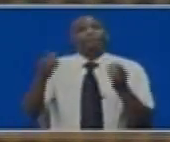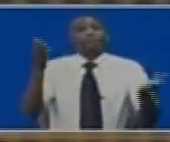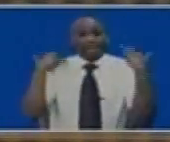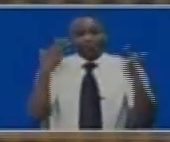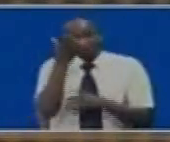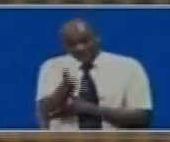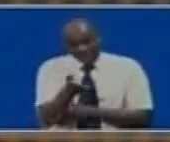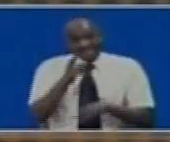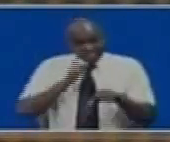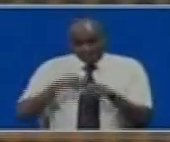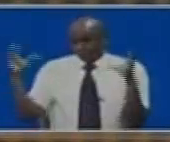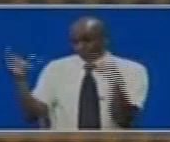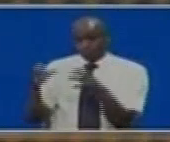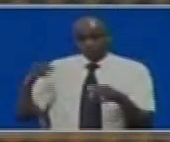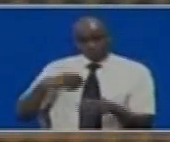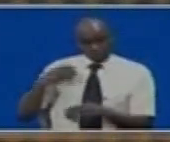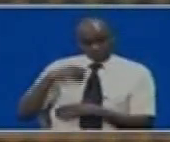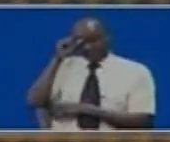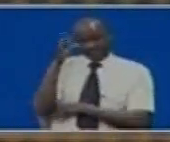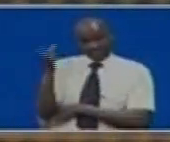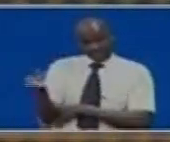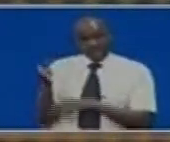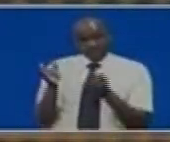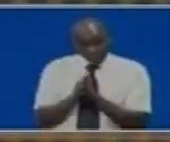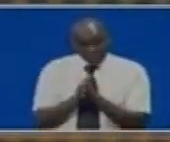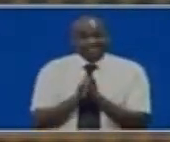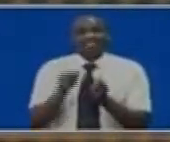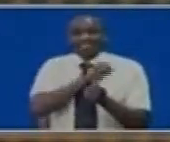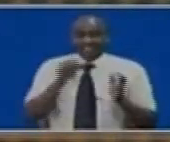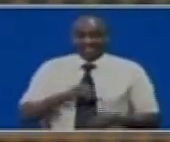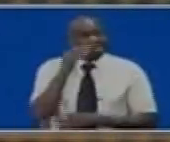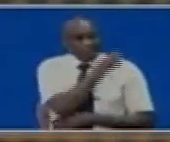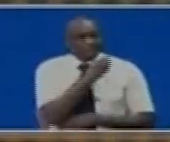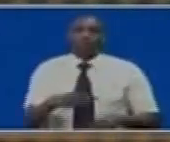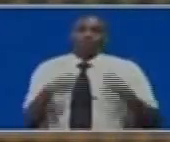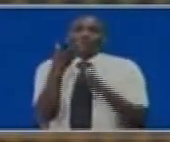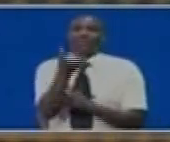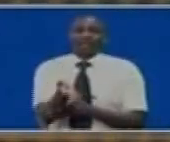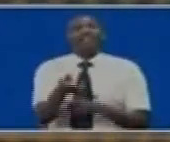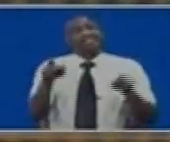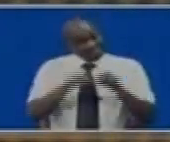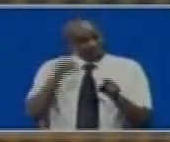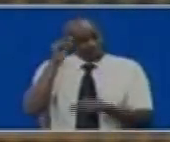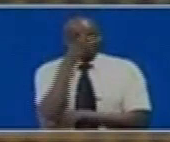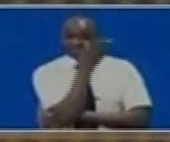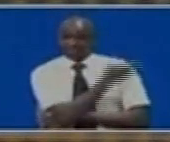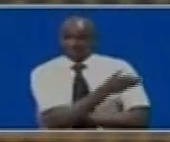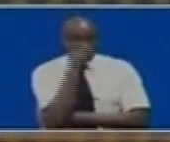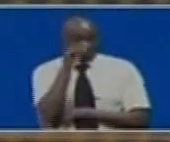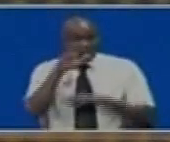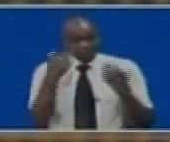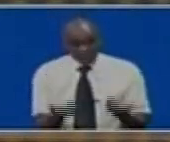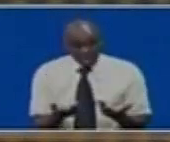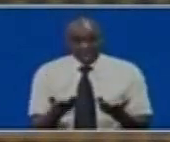ya wafuasi wa gavana Peter Munya kukabiliana na wale wa seneta Kirai Tumurungi. Hali ilikuwa vivyo hivyo huko Mombasa kati ya wafuasi